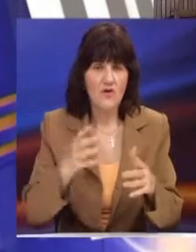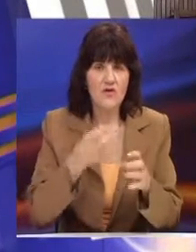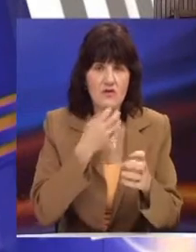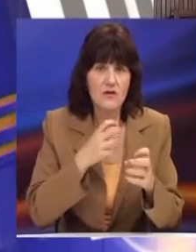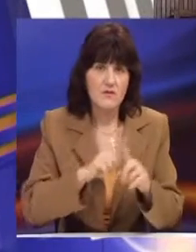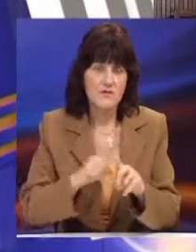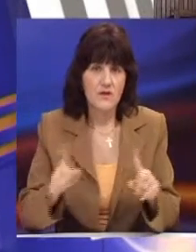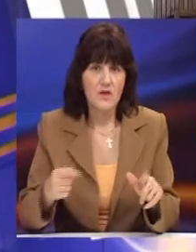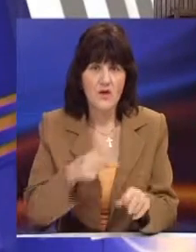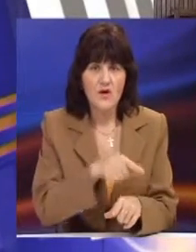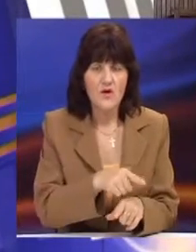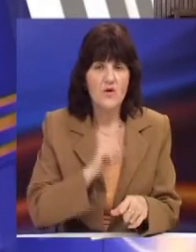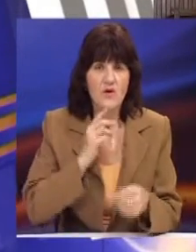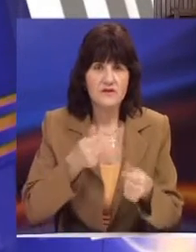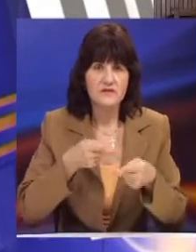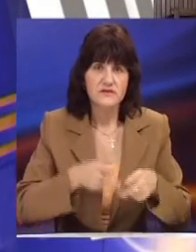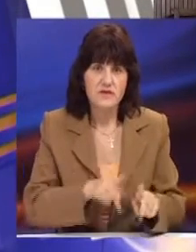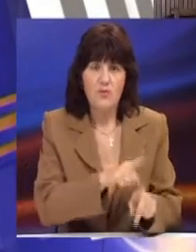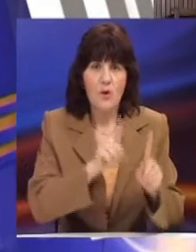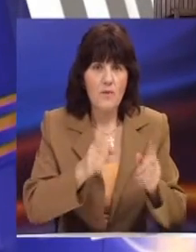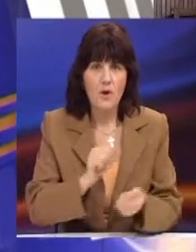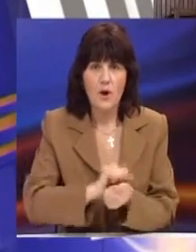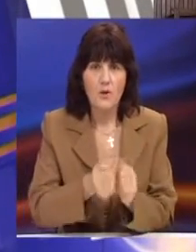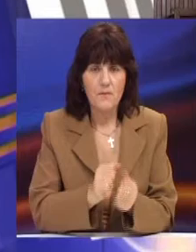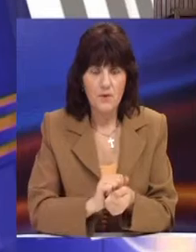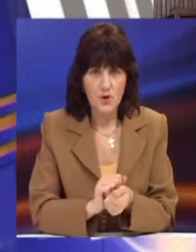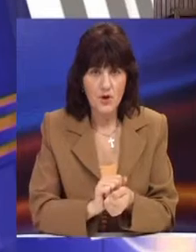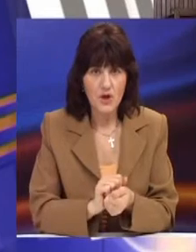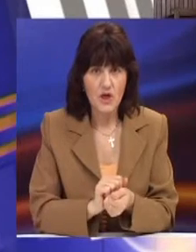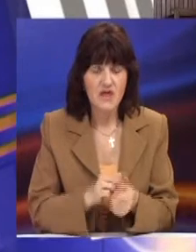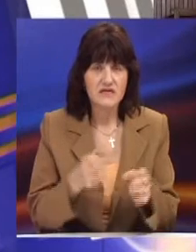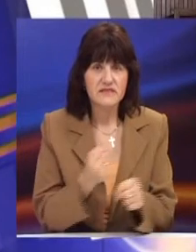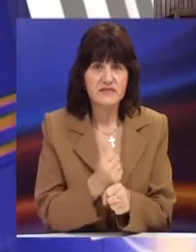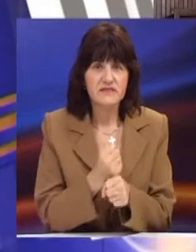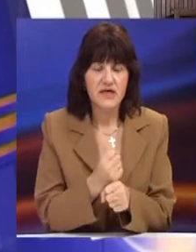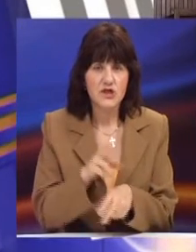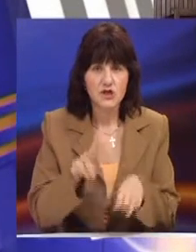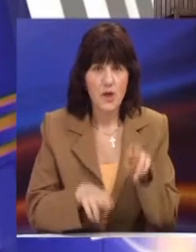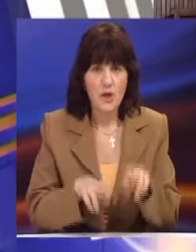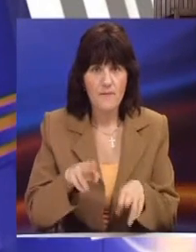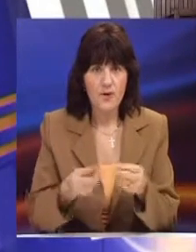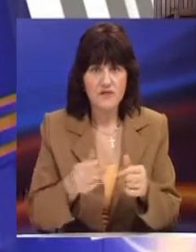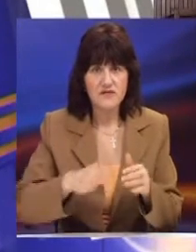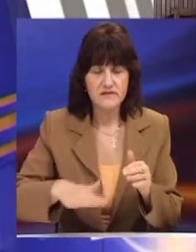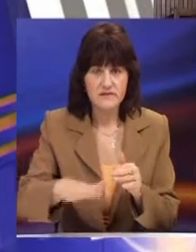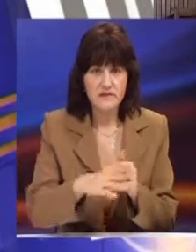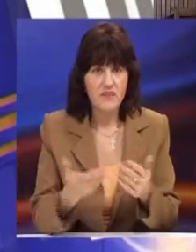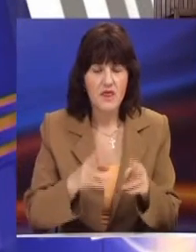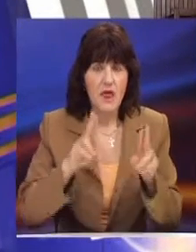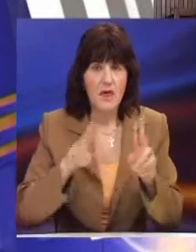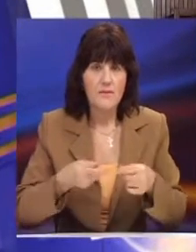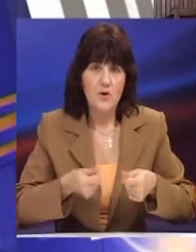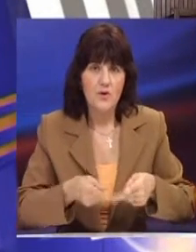znači potpuno podređeni položaj i moraju da se bore da bi zadržali bar neke površine na kojima mogu da